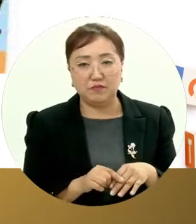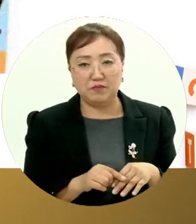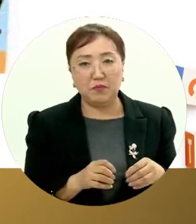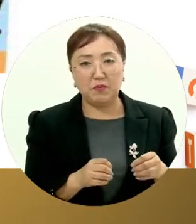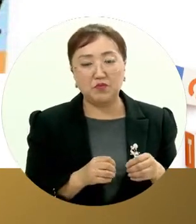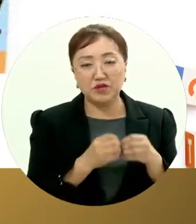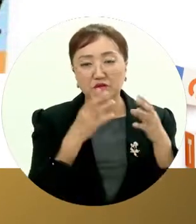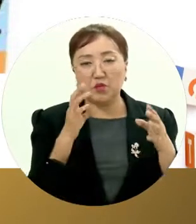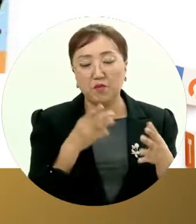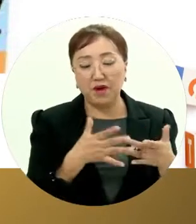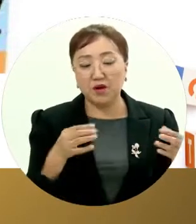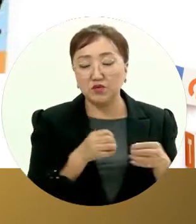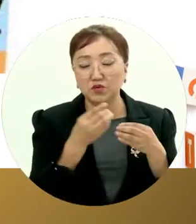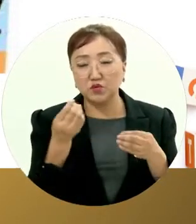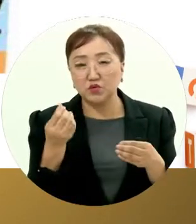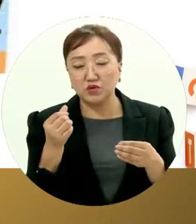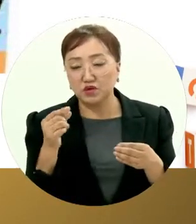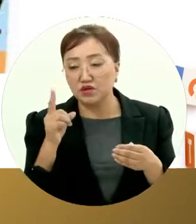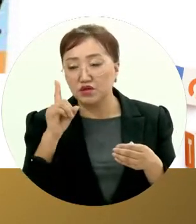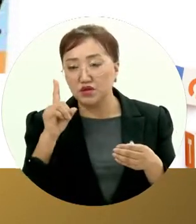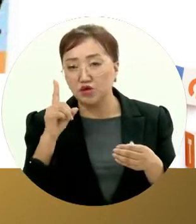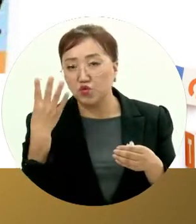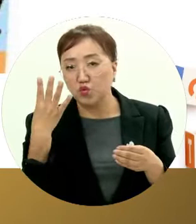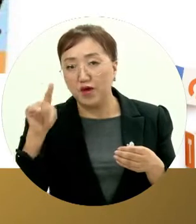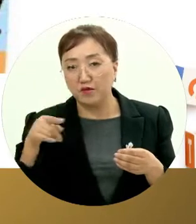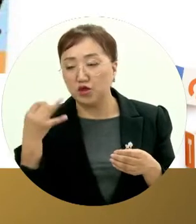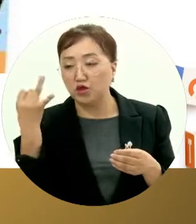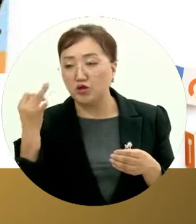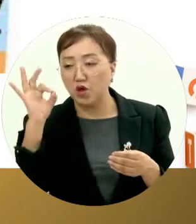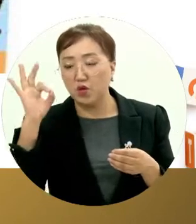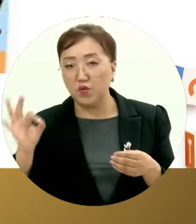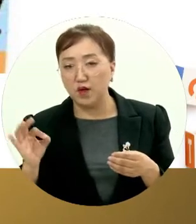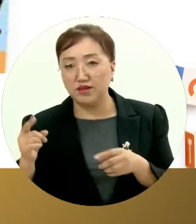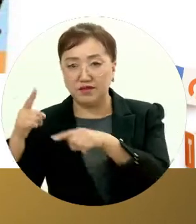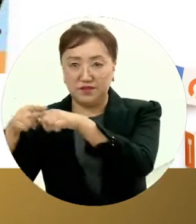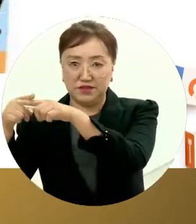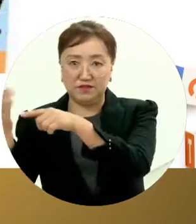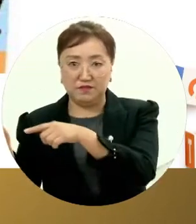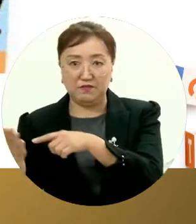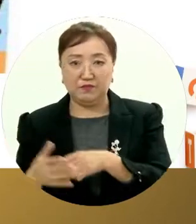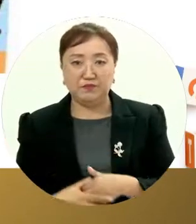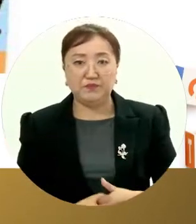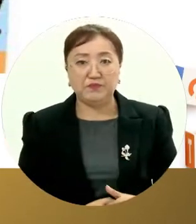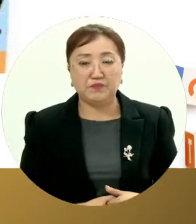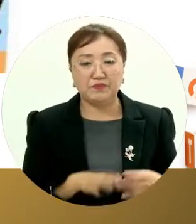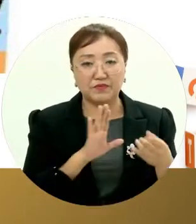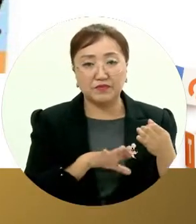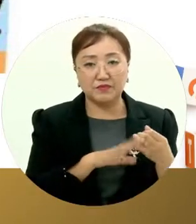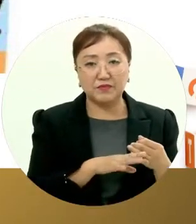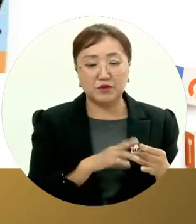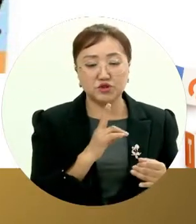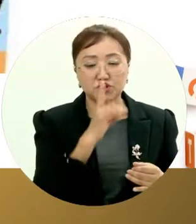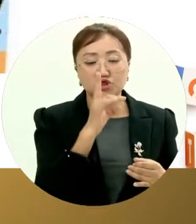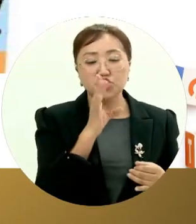өсөж явж байна. За энэ жишээнээр бол 4.7 хувиар өссөн бэ. За дараагийнх